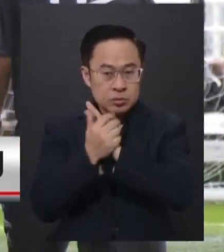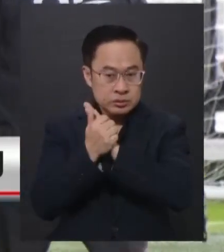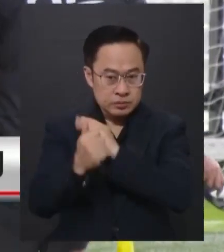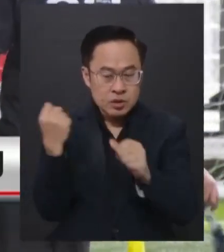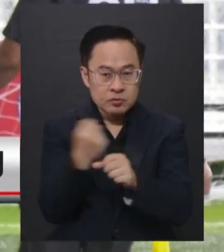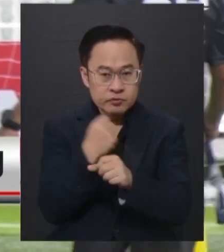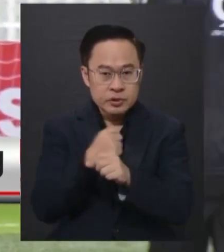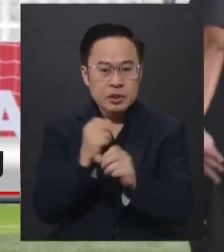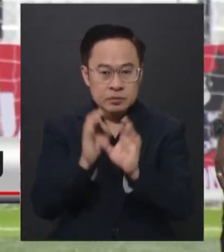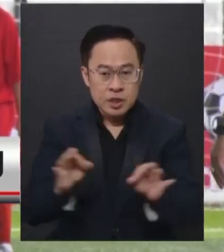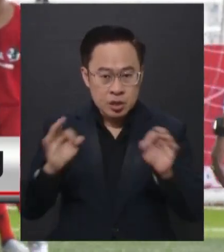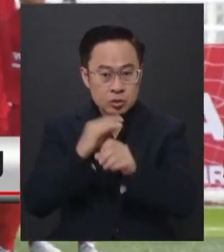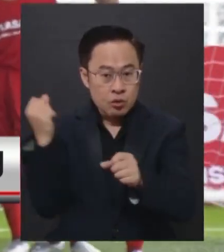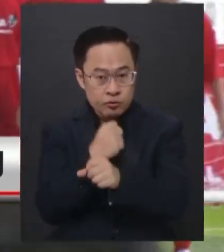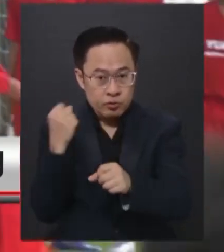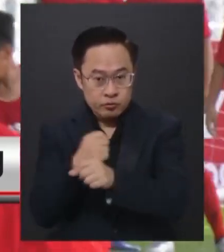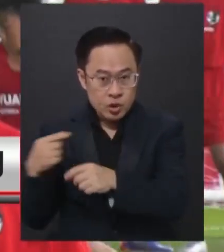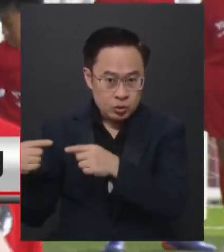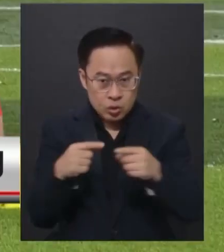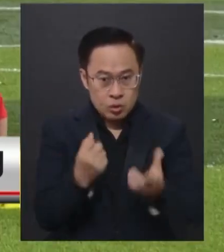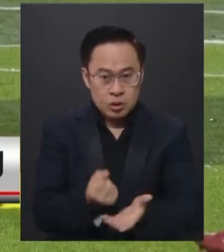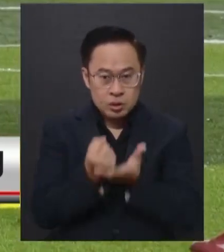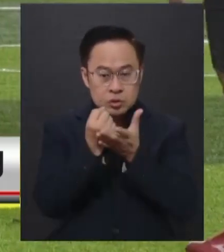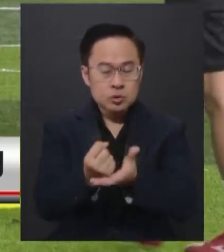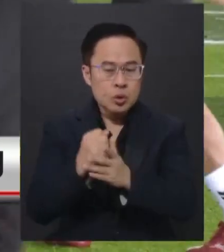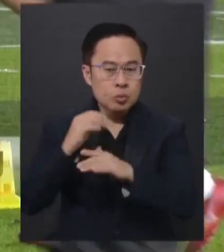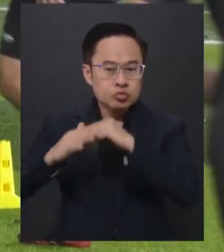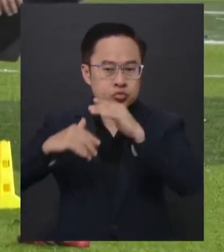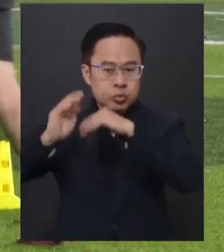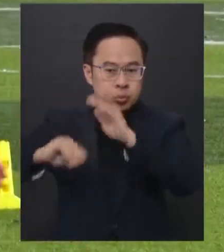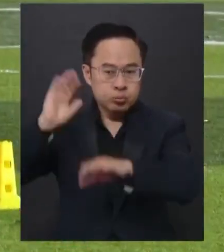างต่อเนื่องมันก็จะต่อยอดให้กับตัวน้องๆเองในอนาคตได้ค่ะ